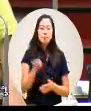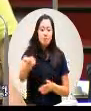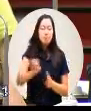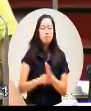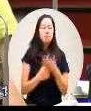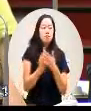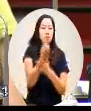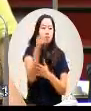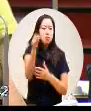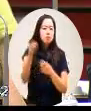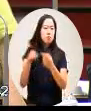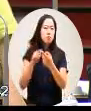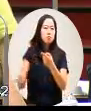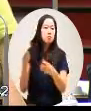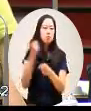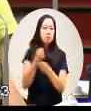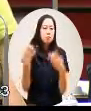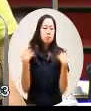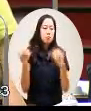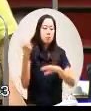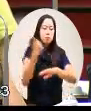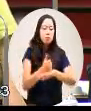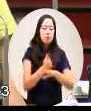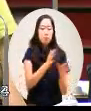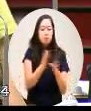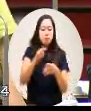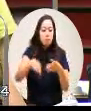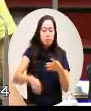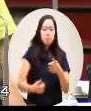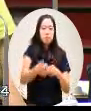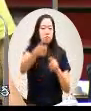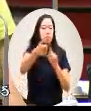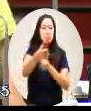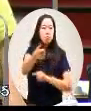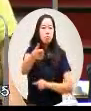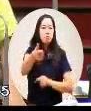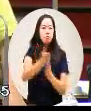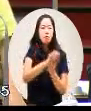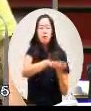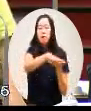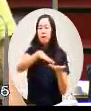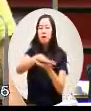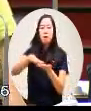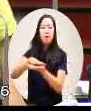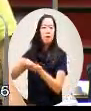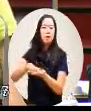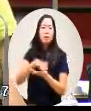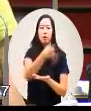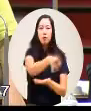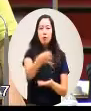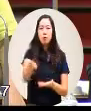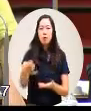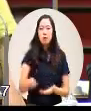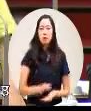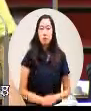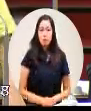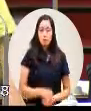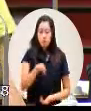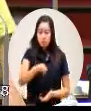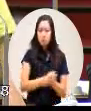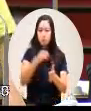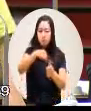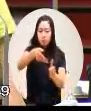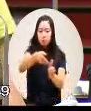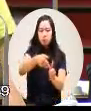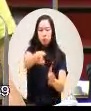人来做理事长，整个鸡犬不宁、乌烟瘴气。咱的教育